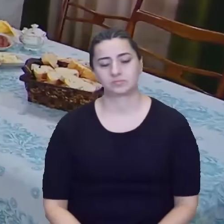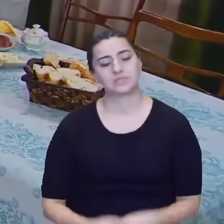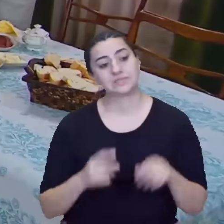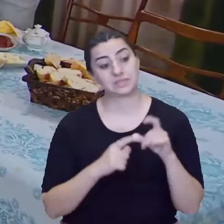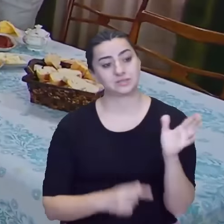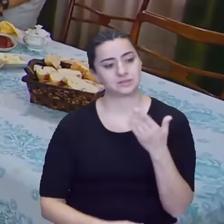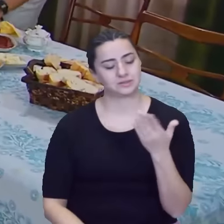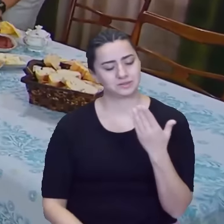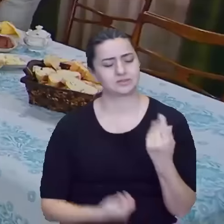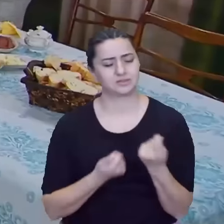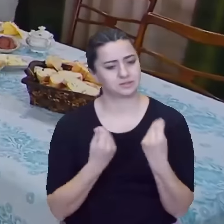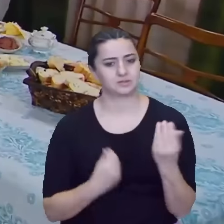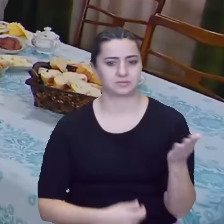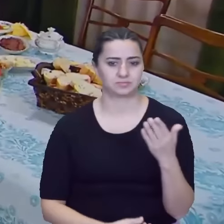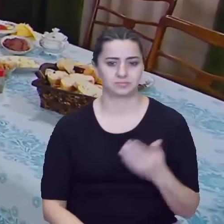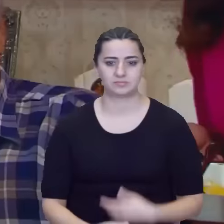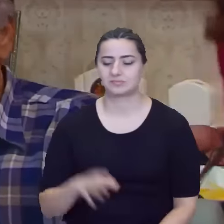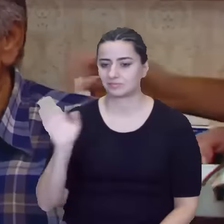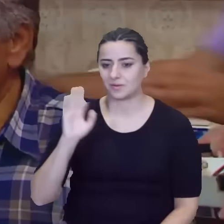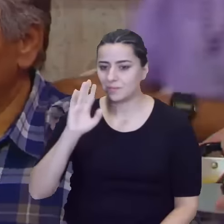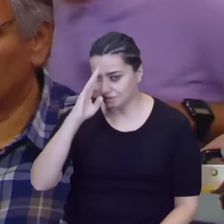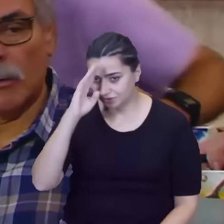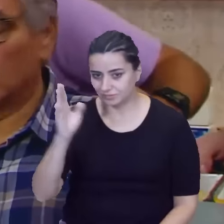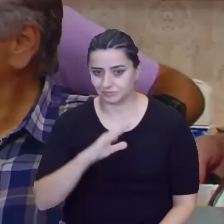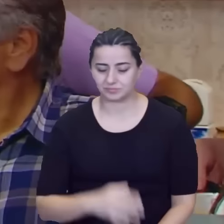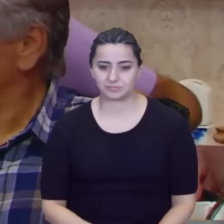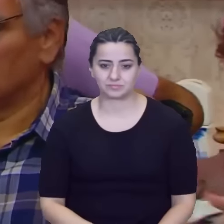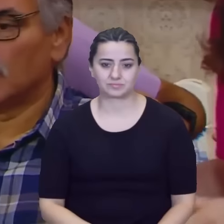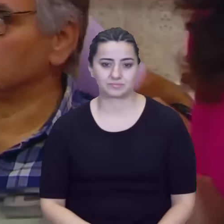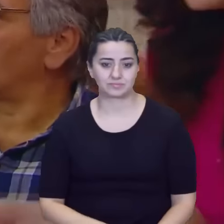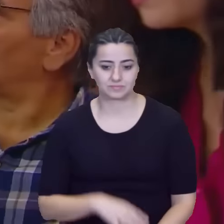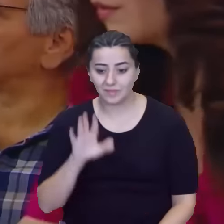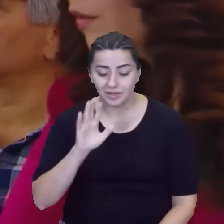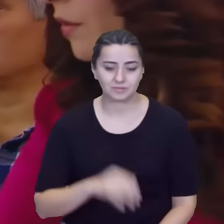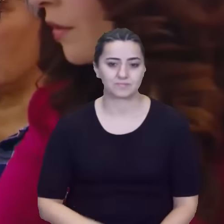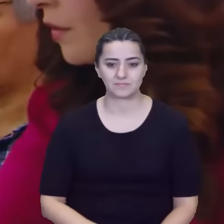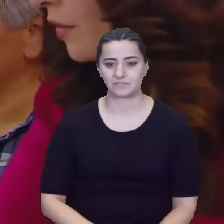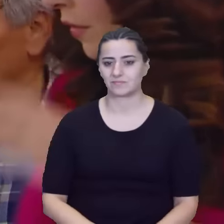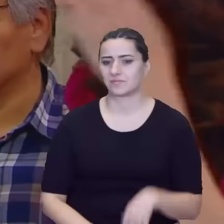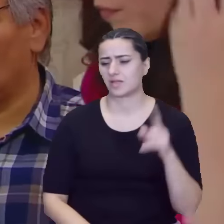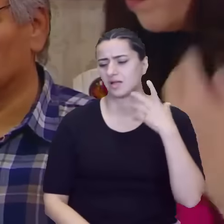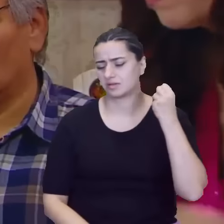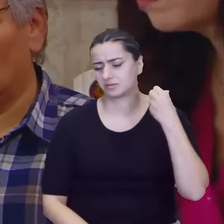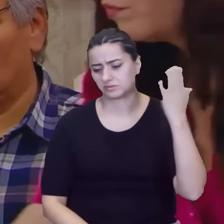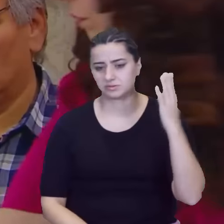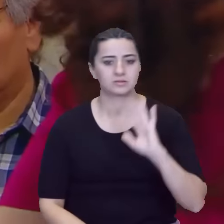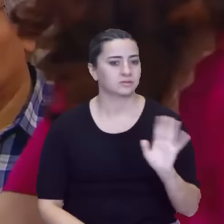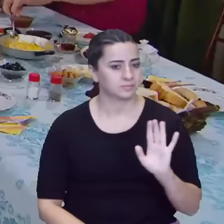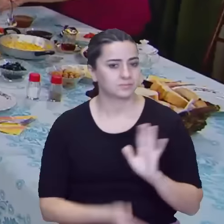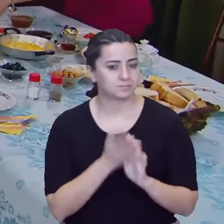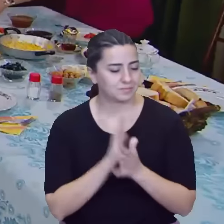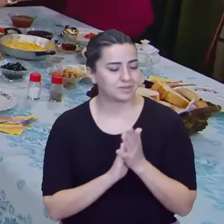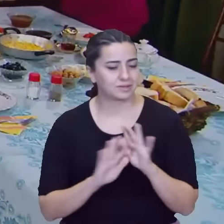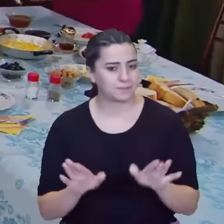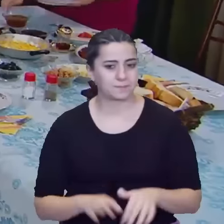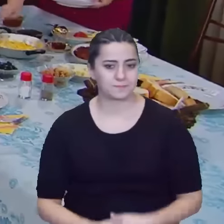Şahin, hadi hayırlı işler çocuk. Hadi hadi, çüz çüz, görüşürüz. Hadi bakalım. Çüz işte. Ya al şunu benim arkamda ya, tamam, Allah Allah. Tamam, gitti, gitti